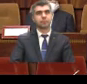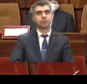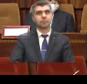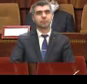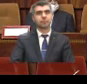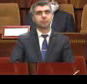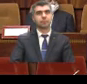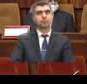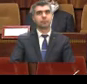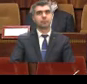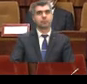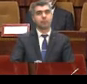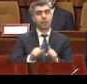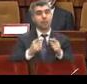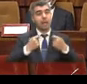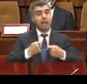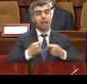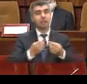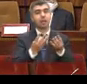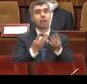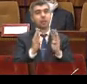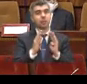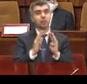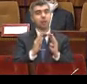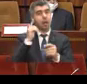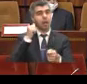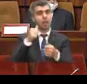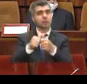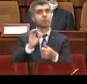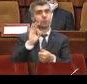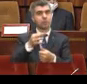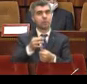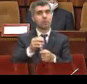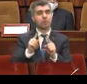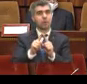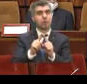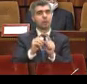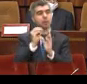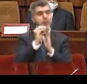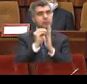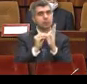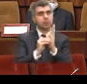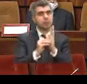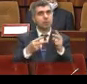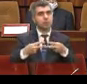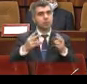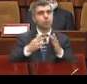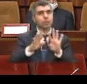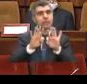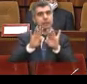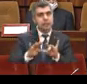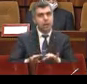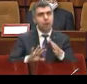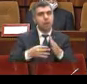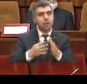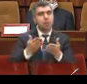غير تكملة لما جاء به السيد الرئيس، فعلا ذكرني بمجموعة من النواقص وقد تداركتها عند تلاوة ذاك التقرير، وحيث جعلتنا يكون